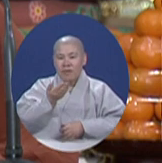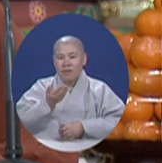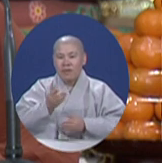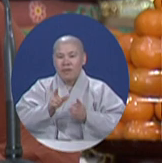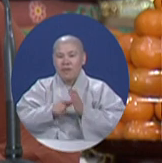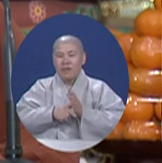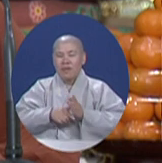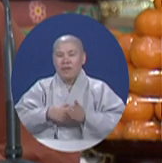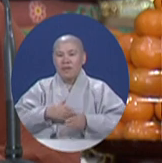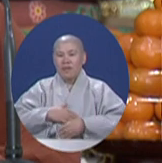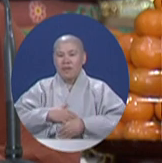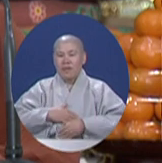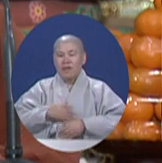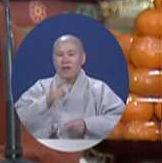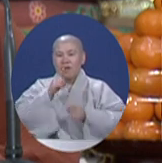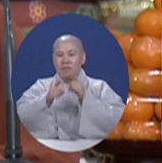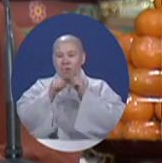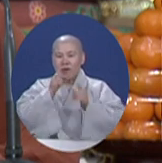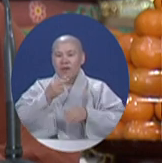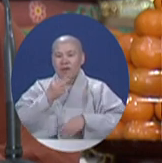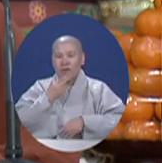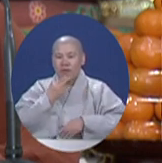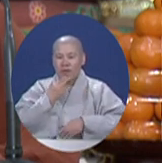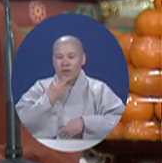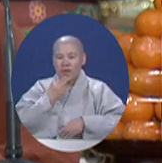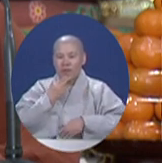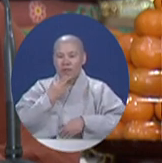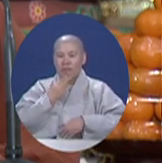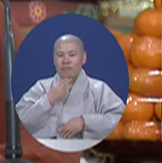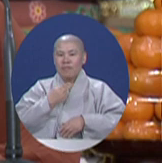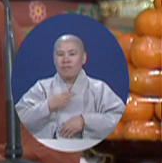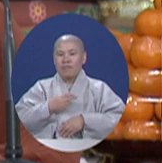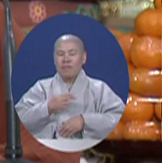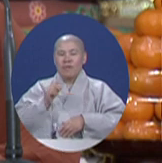그러니까 이건 난언이다. 말하기 어렵다. 그러고